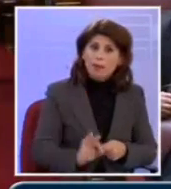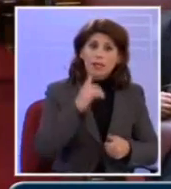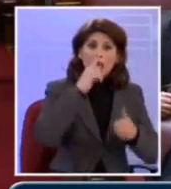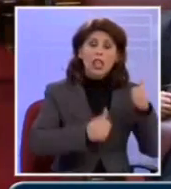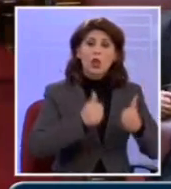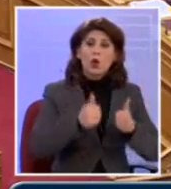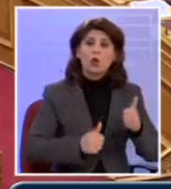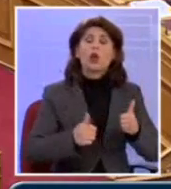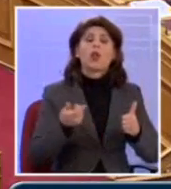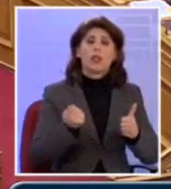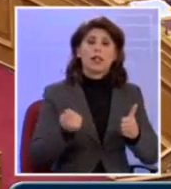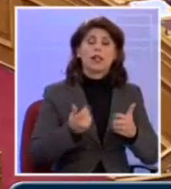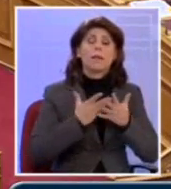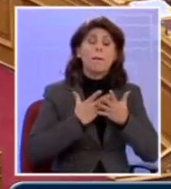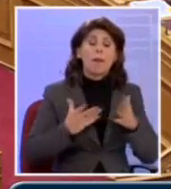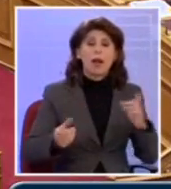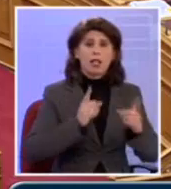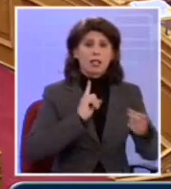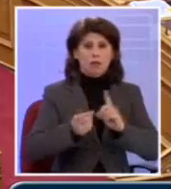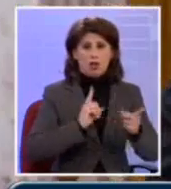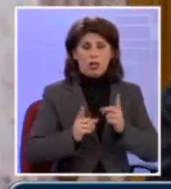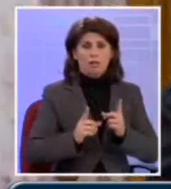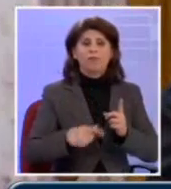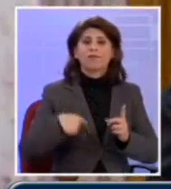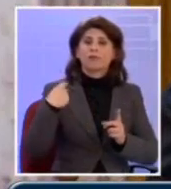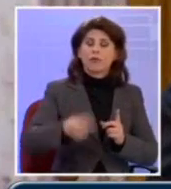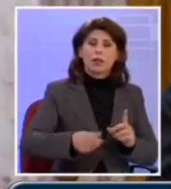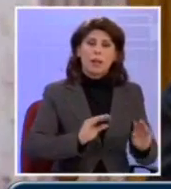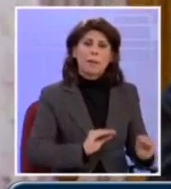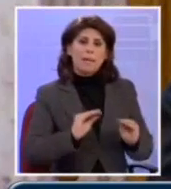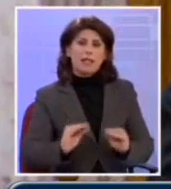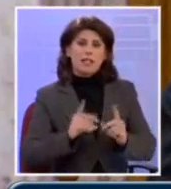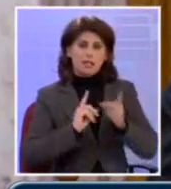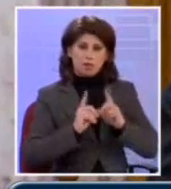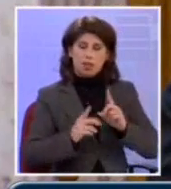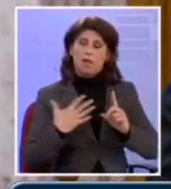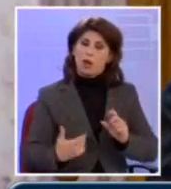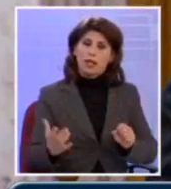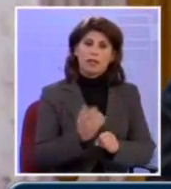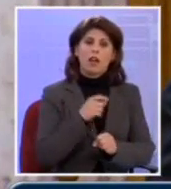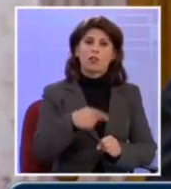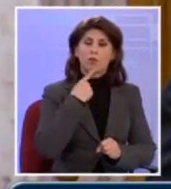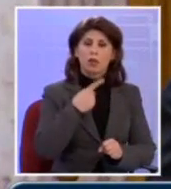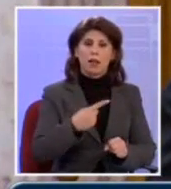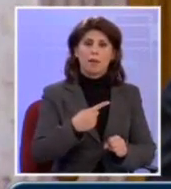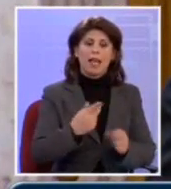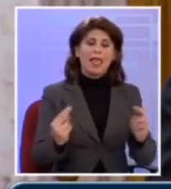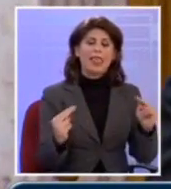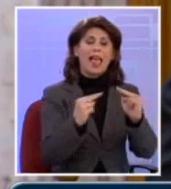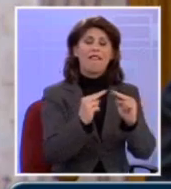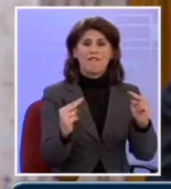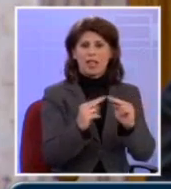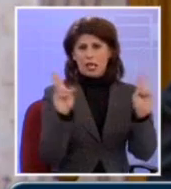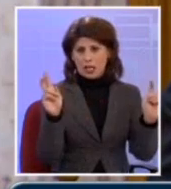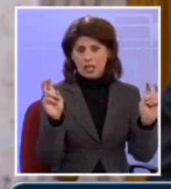Ιούνιο θα γίνει μεγάλη συμφωνία μετά από την μεταβατική συμφωνία που έχει επιτευχθεί, αυτό που λέμε εμείς γέφυρα, για